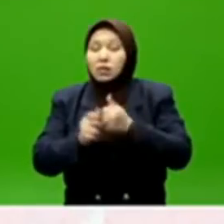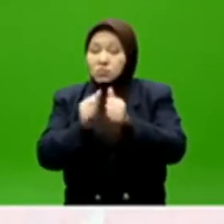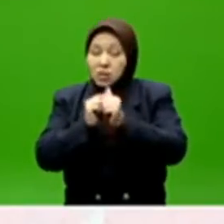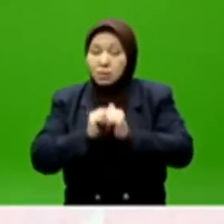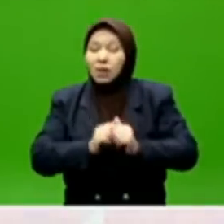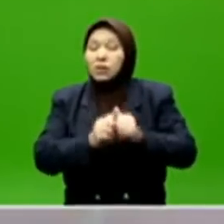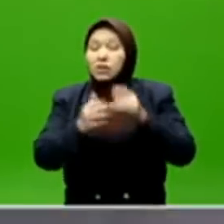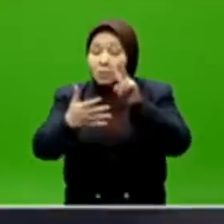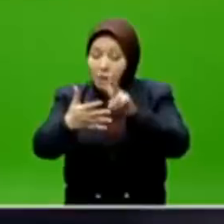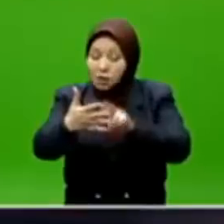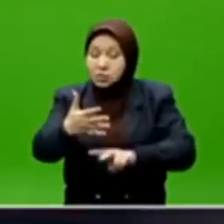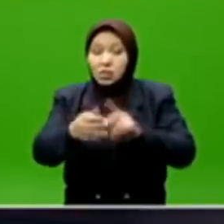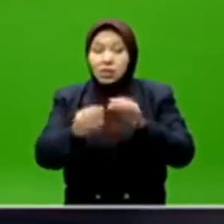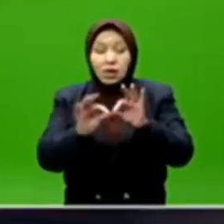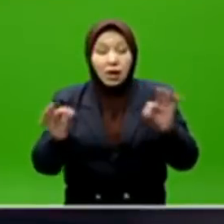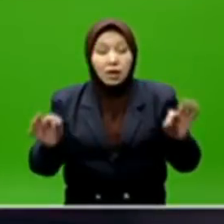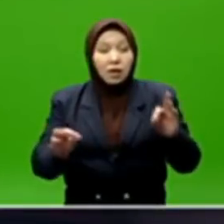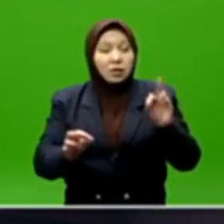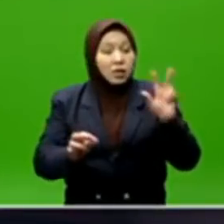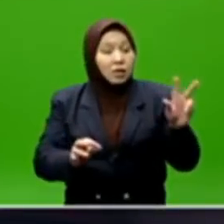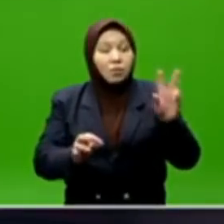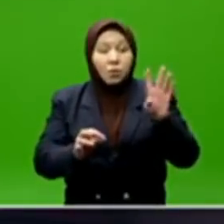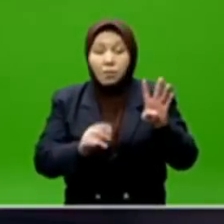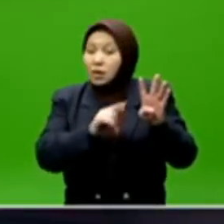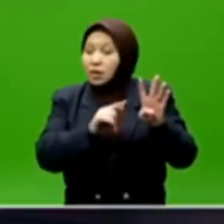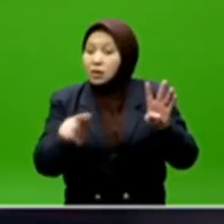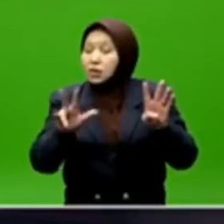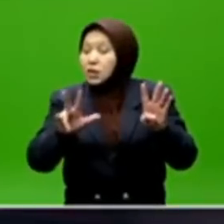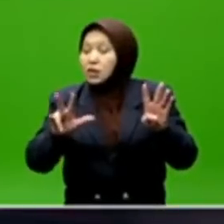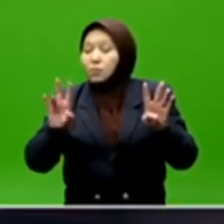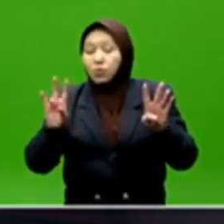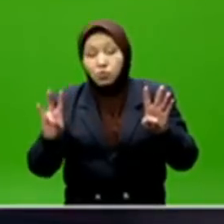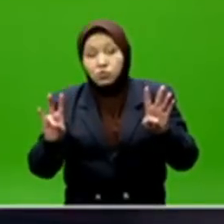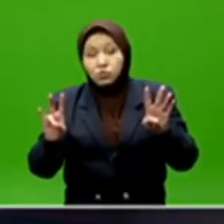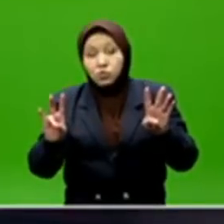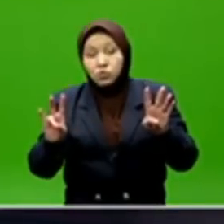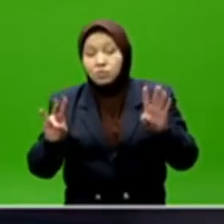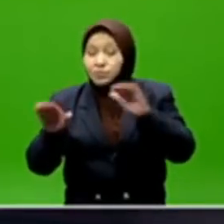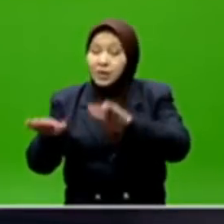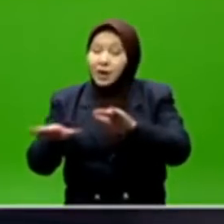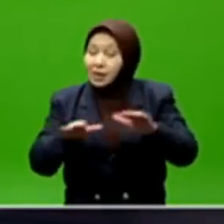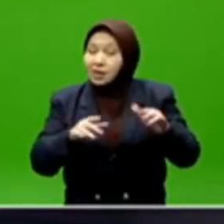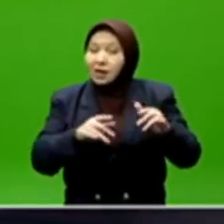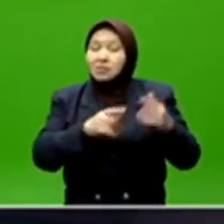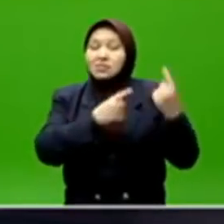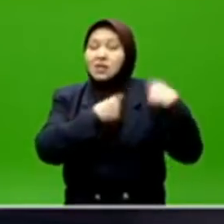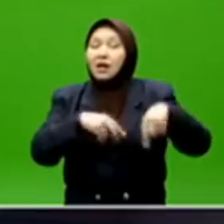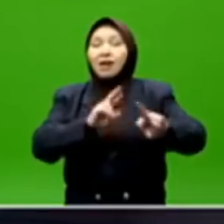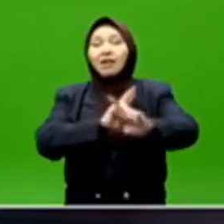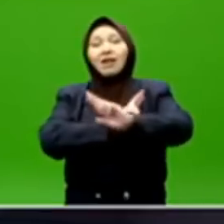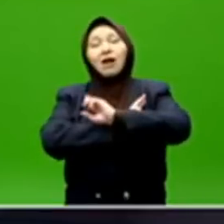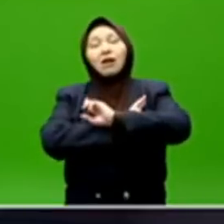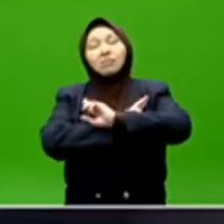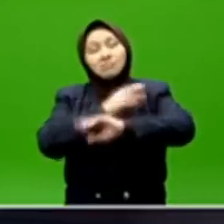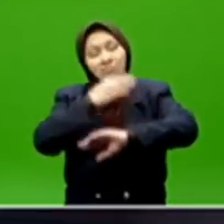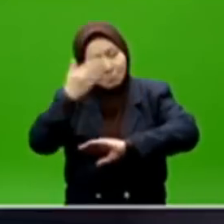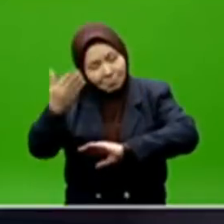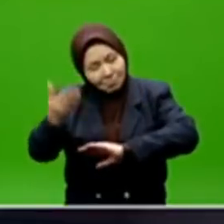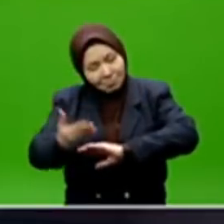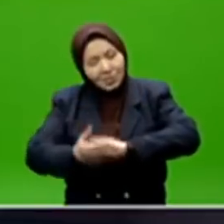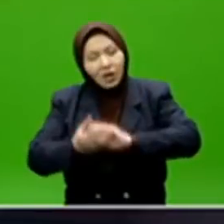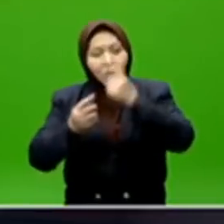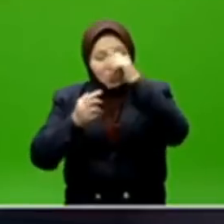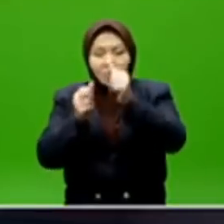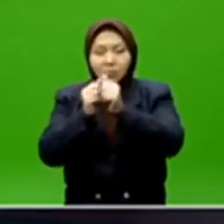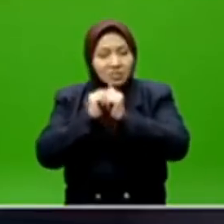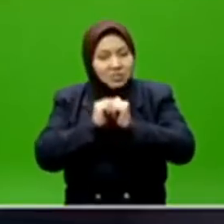kita baca daripada ayat 34 hingga 37. Adik-adik yang sedang berehat sekarang ini dijemput untuk bersama